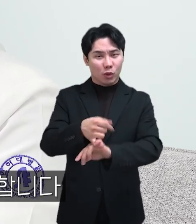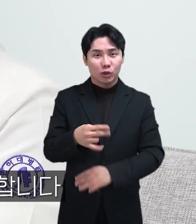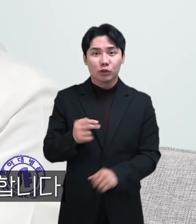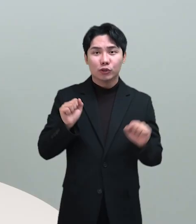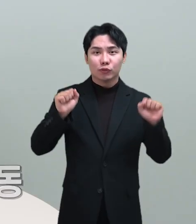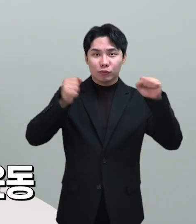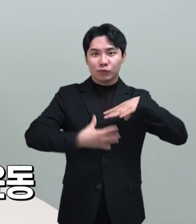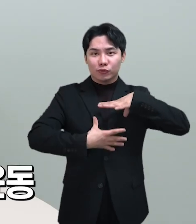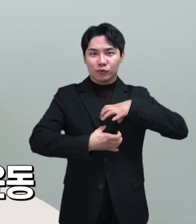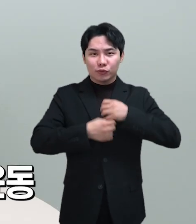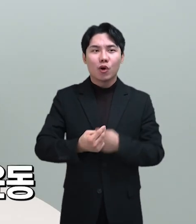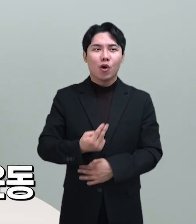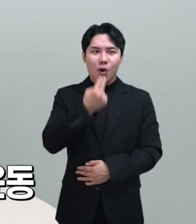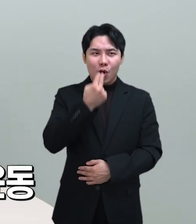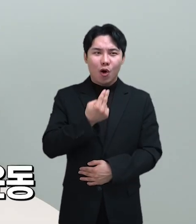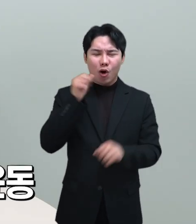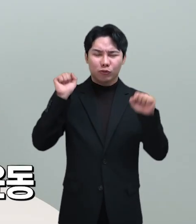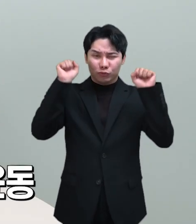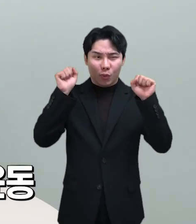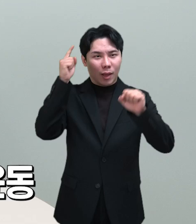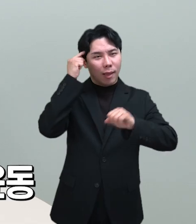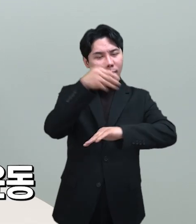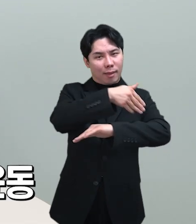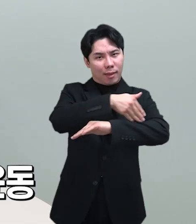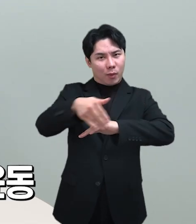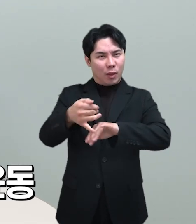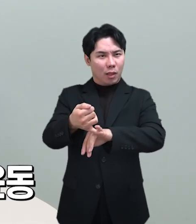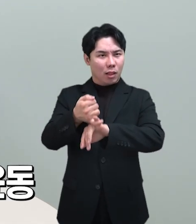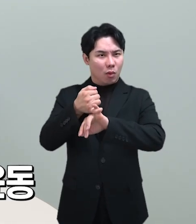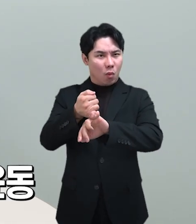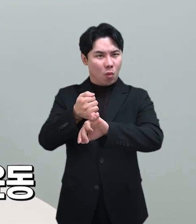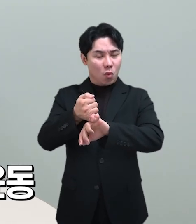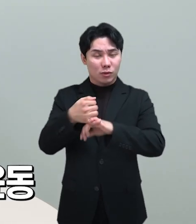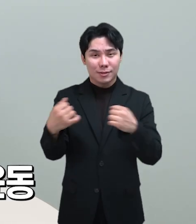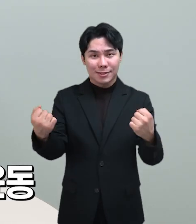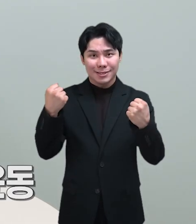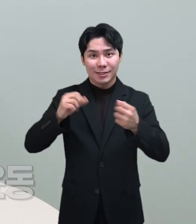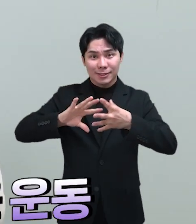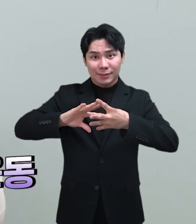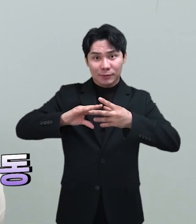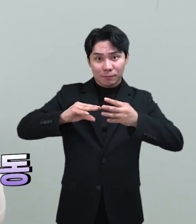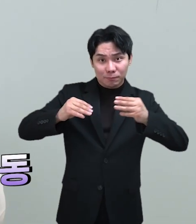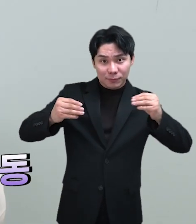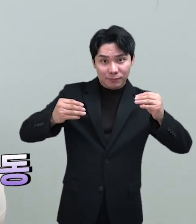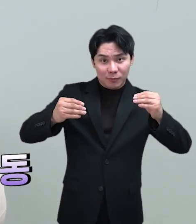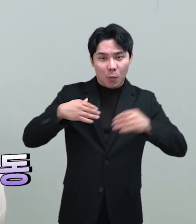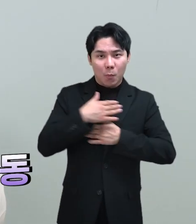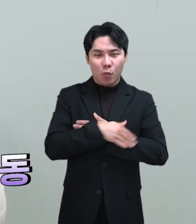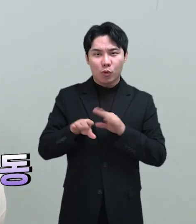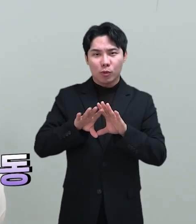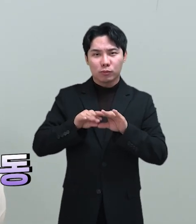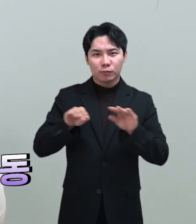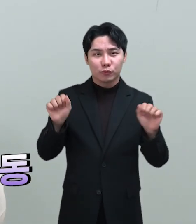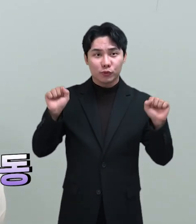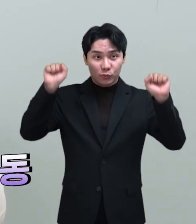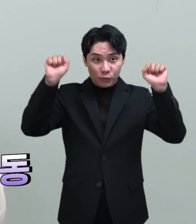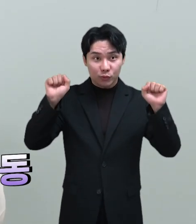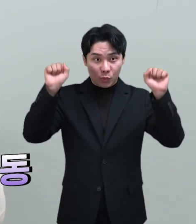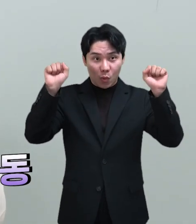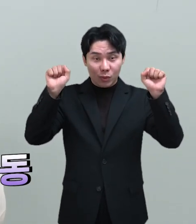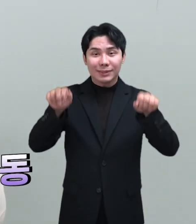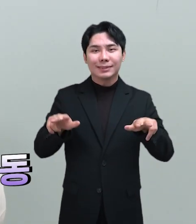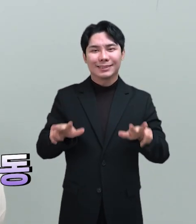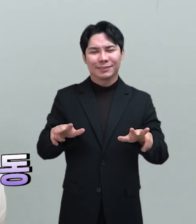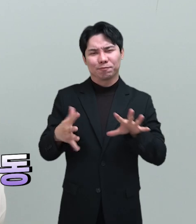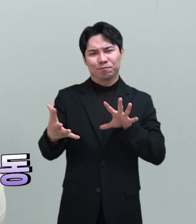이루어져야 합니다. 특히 유산소 운동은 조심해서 계획을 잘 가지고 해야 하는 그런 운동이고요. 반면에 근력 운동과